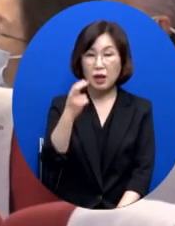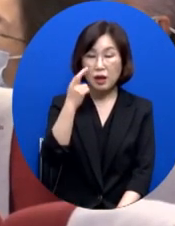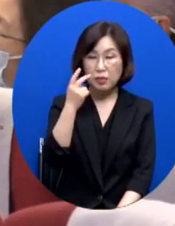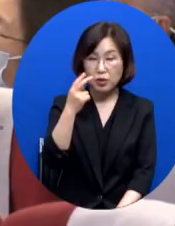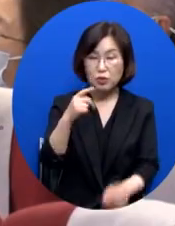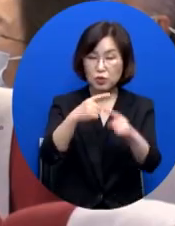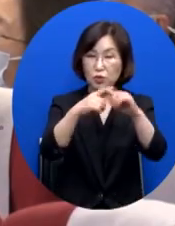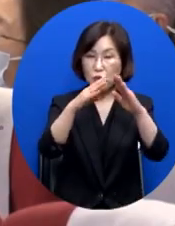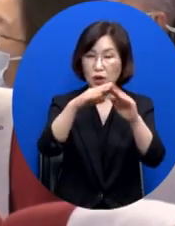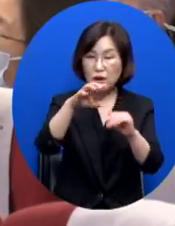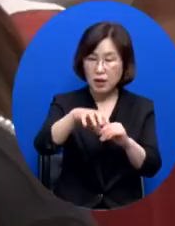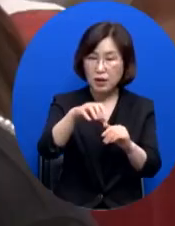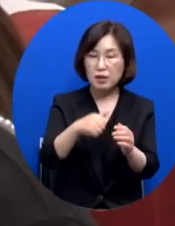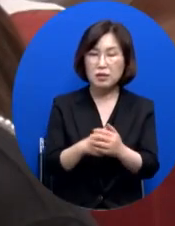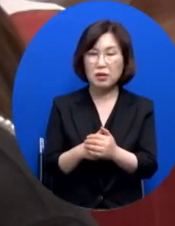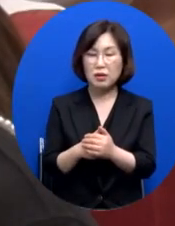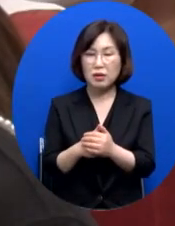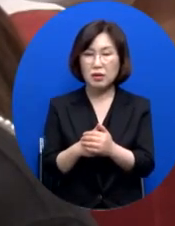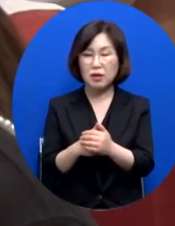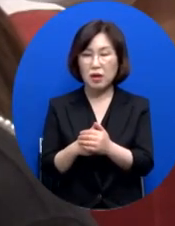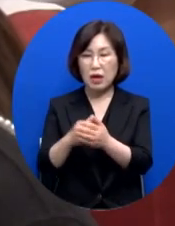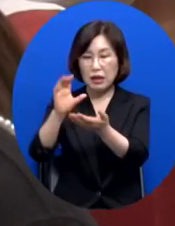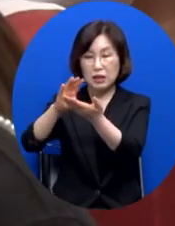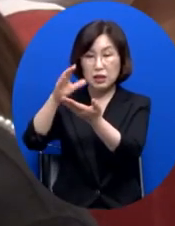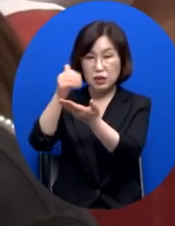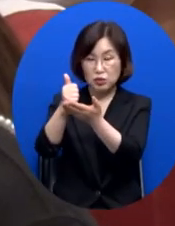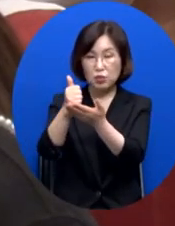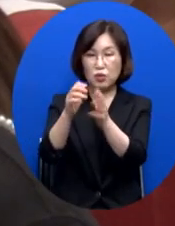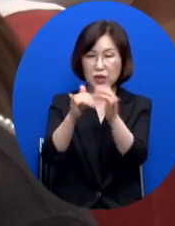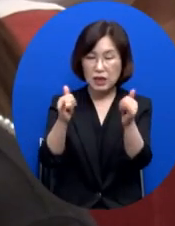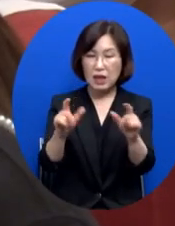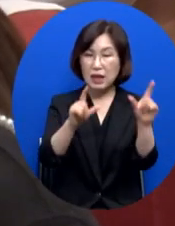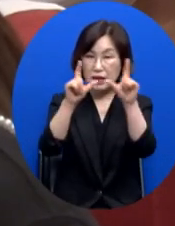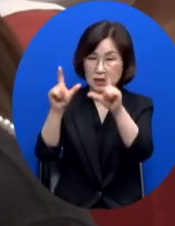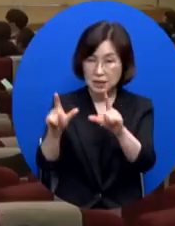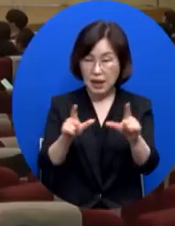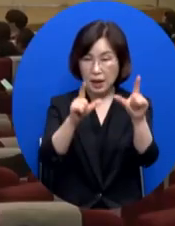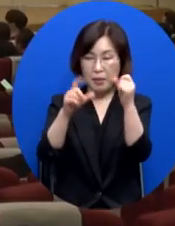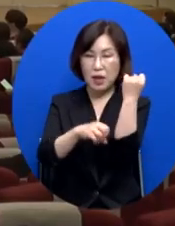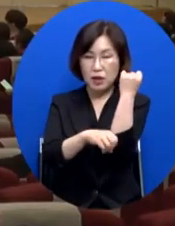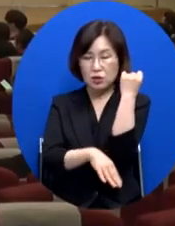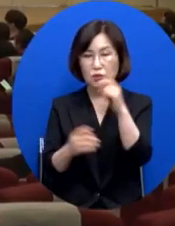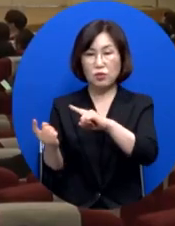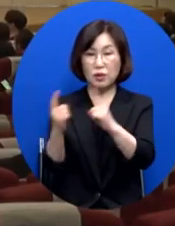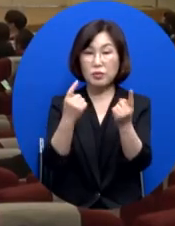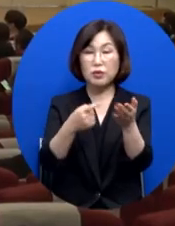미드 크라이스트 의 삶을 선포하고 신앙의 기초를 회복하기 위한 집회를 이어오고 있습니다